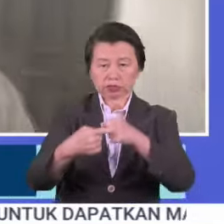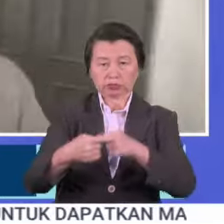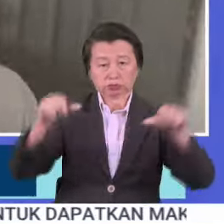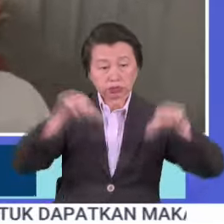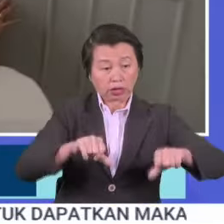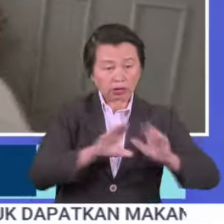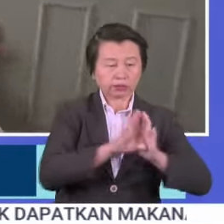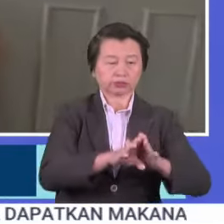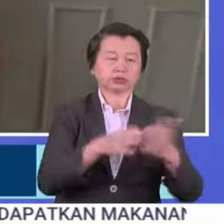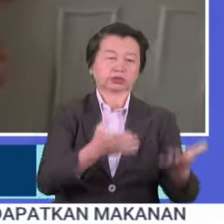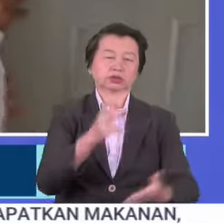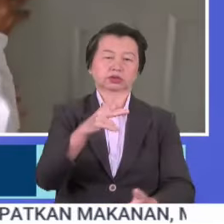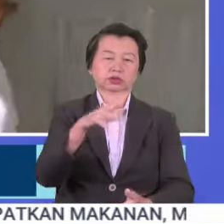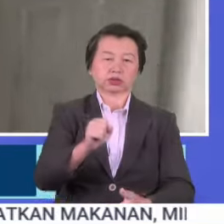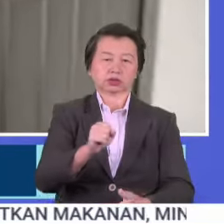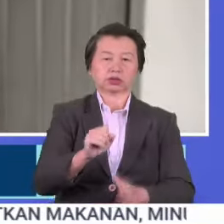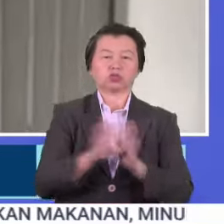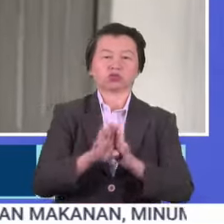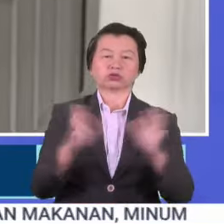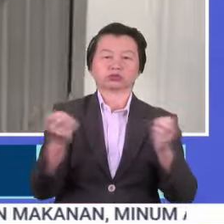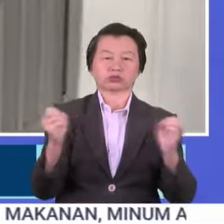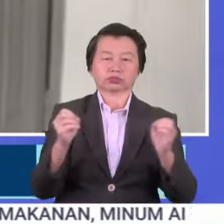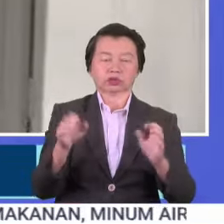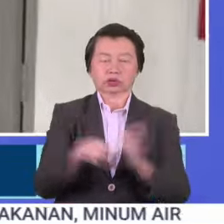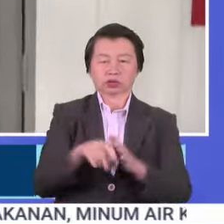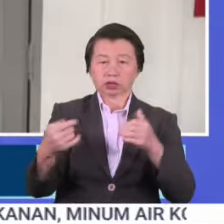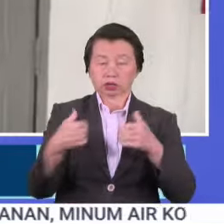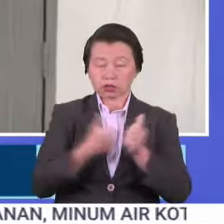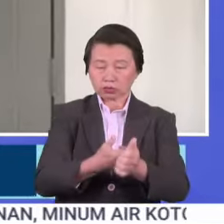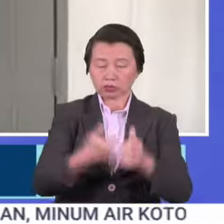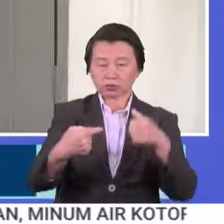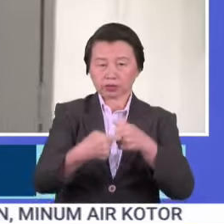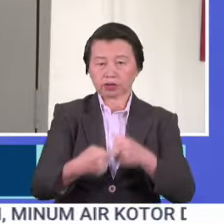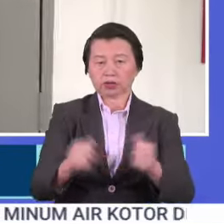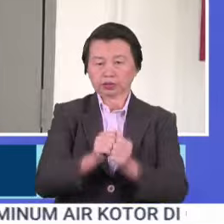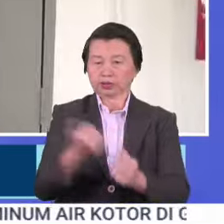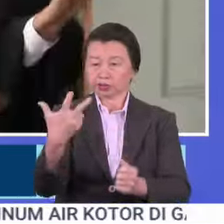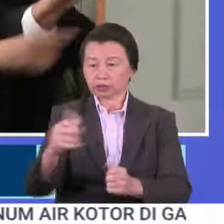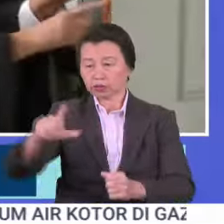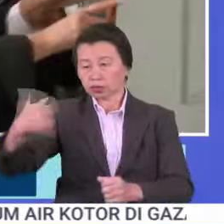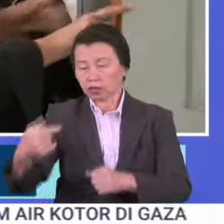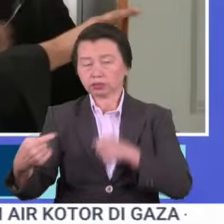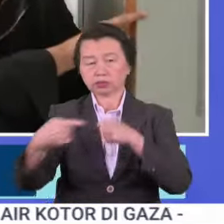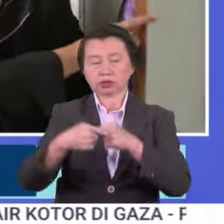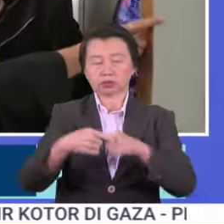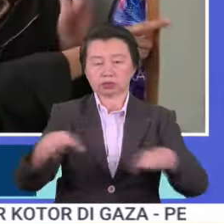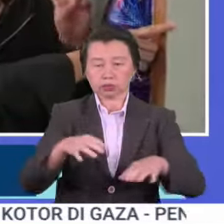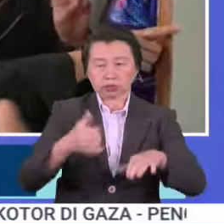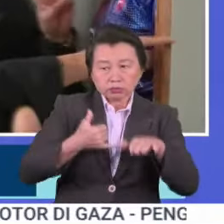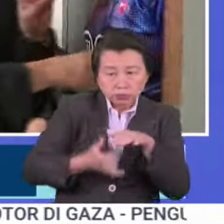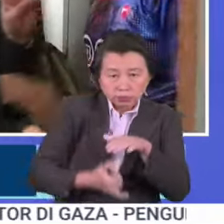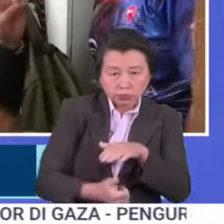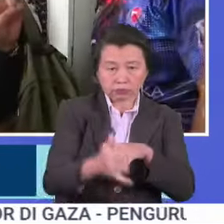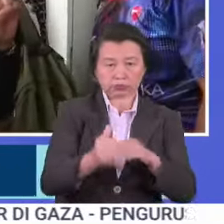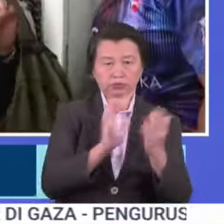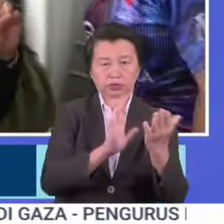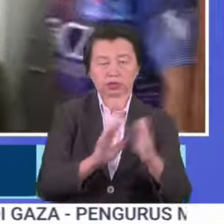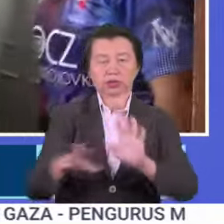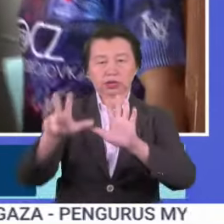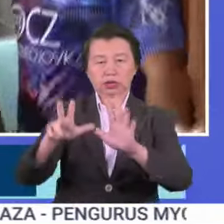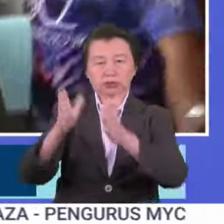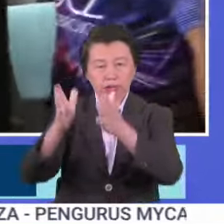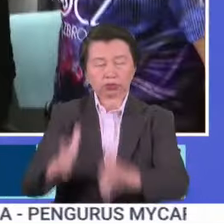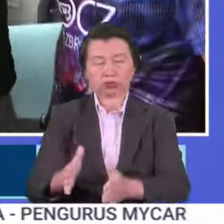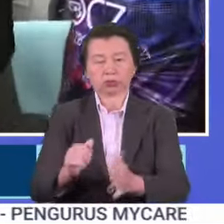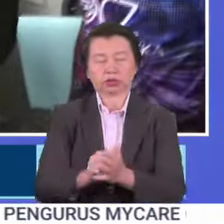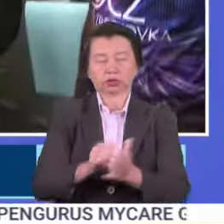gagal membuktikan kes prima facie. Mengikut pertuduhan, mereka bersama 3 yang lain didakwa menjalankan penyeludupan terhadap 8 migran